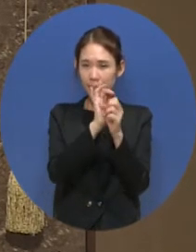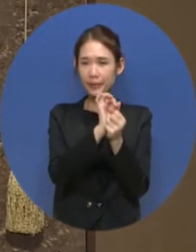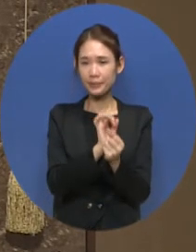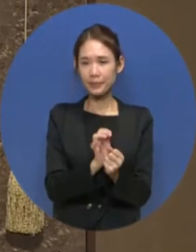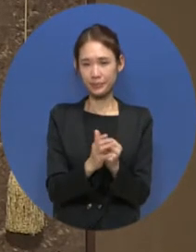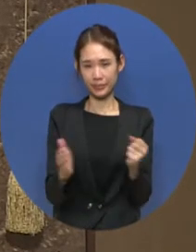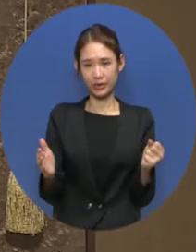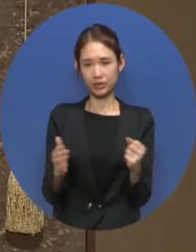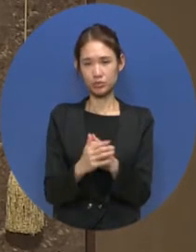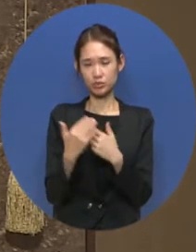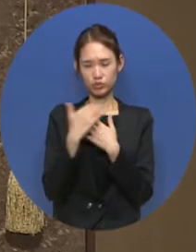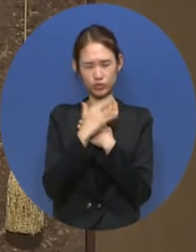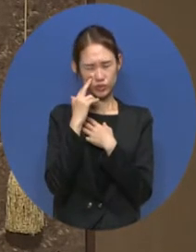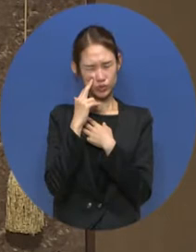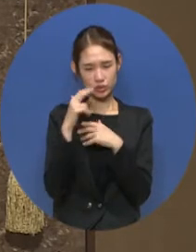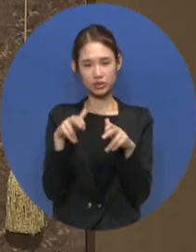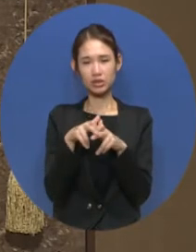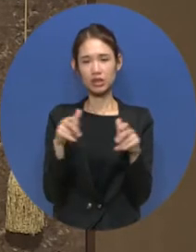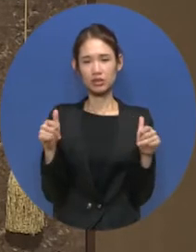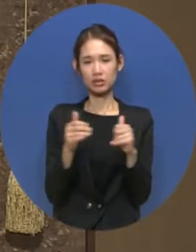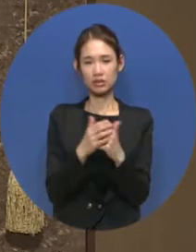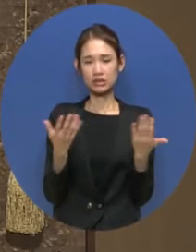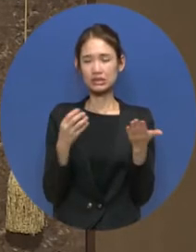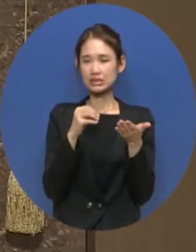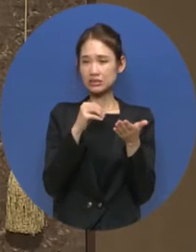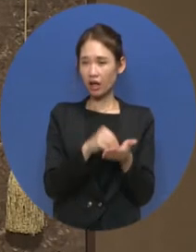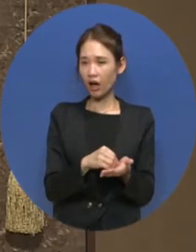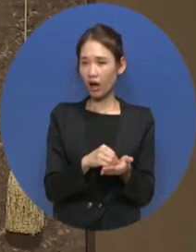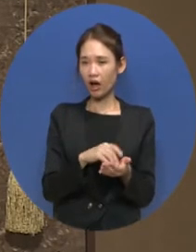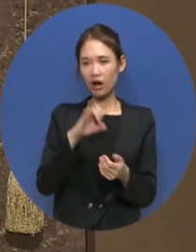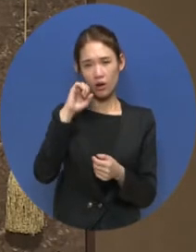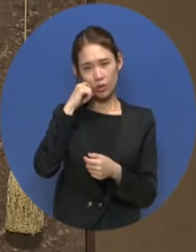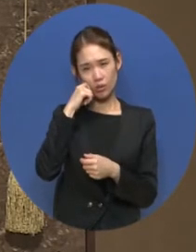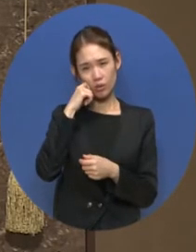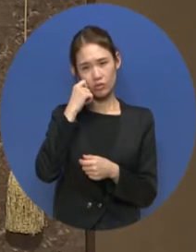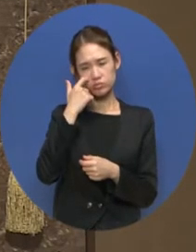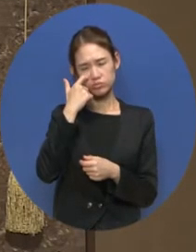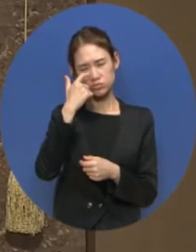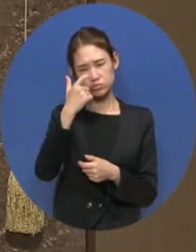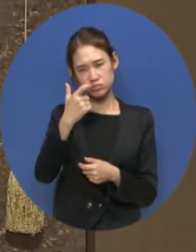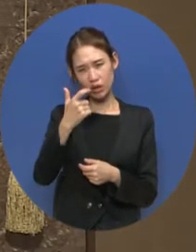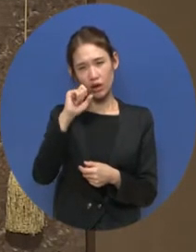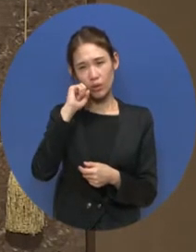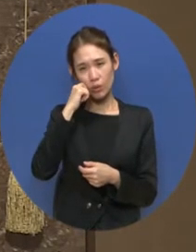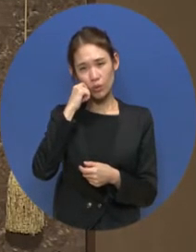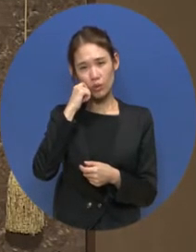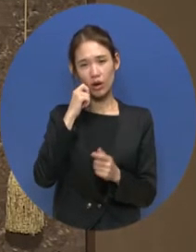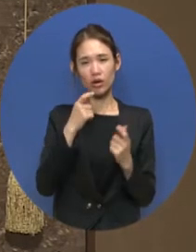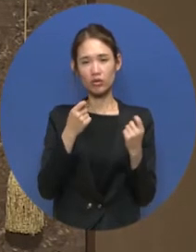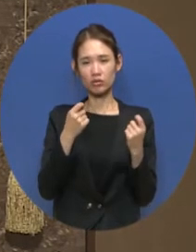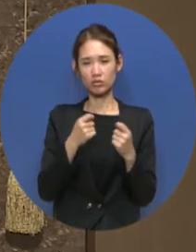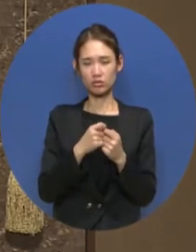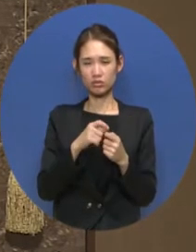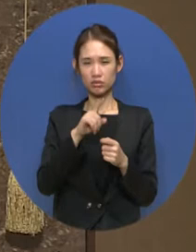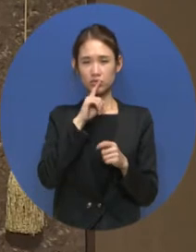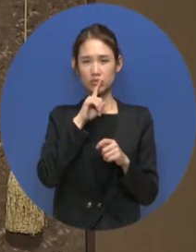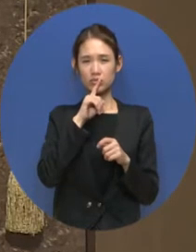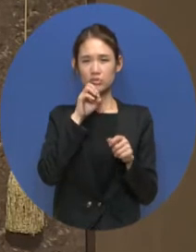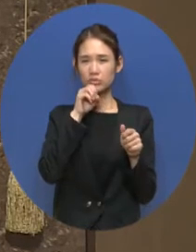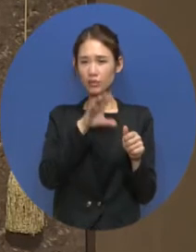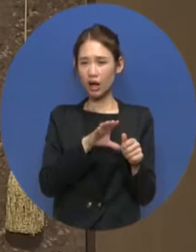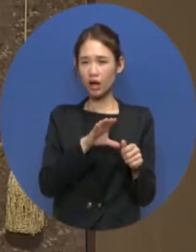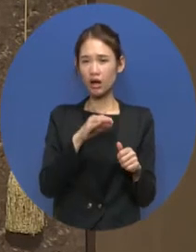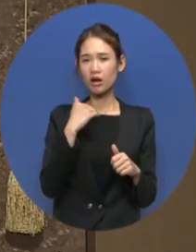인해서 저 중증장애인분들의 일자리가 어려워진다, 지속되기 어렵다라고 하는 부분이 언급된 것을 아직 제가